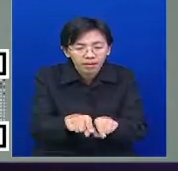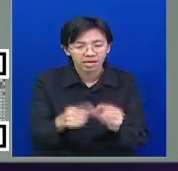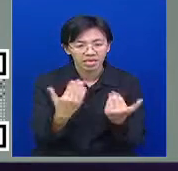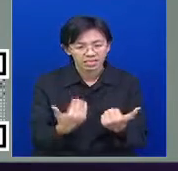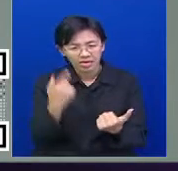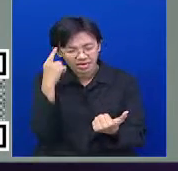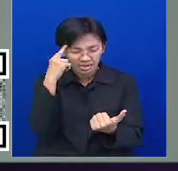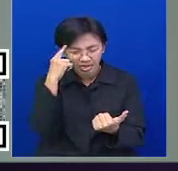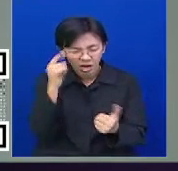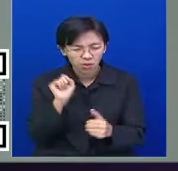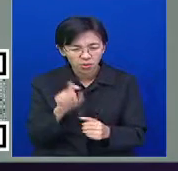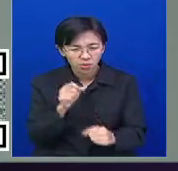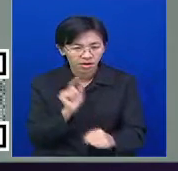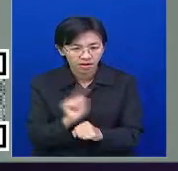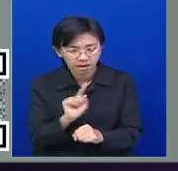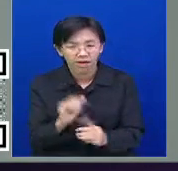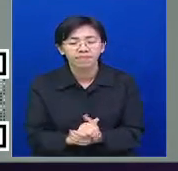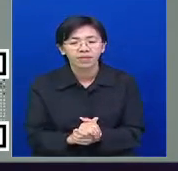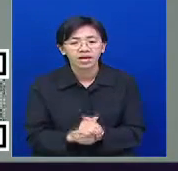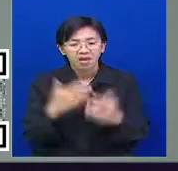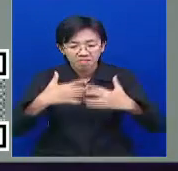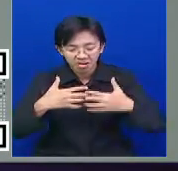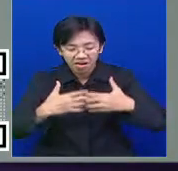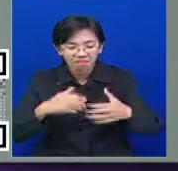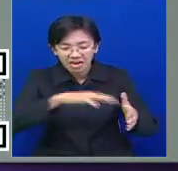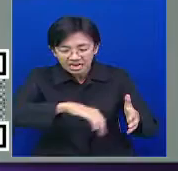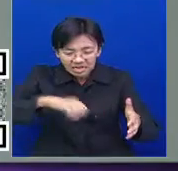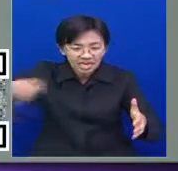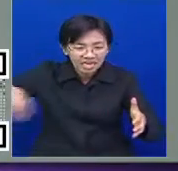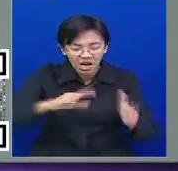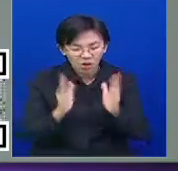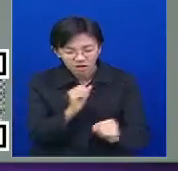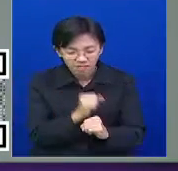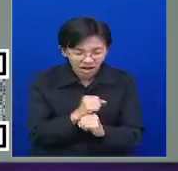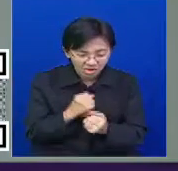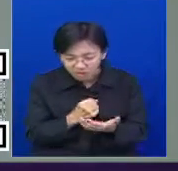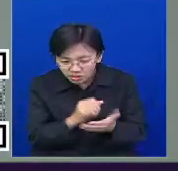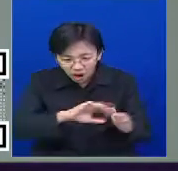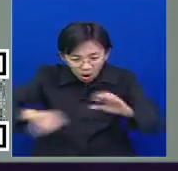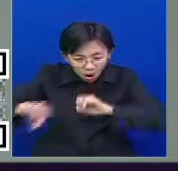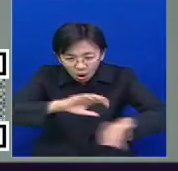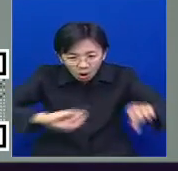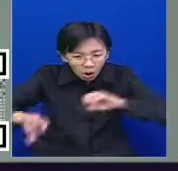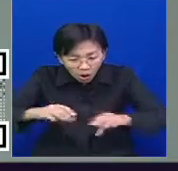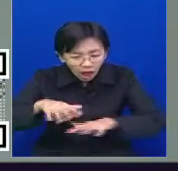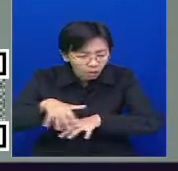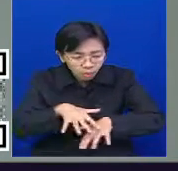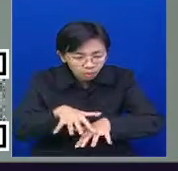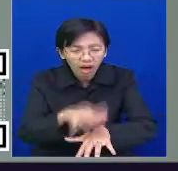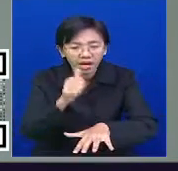งจะเป็นการดำเนินการโดยการใช้เครื่องมือกับแรงงานบุคคลเป็นหลักก่อนนะครับเพื่อที่จะได้ทันต่อช่วงเวล